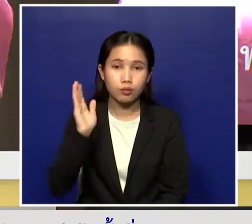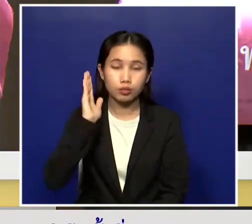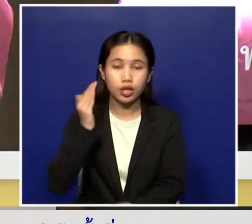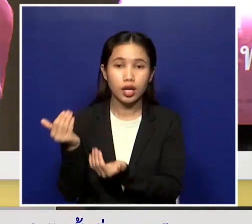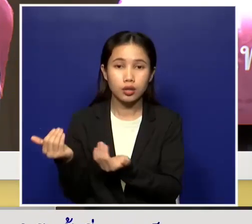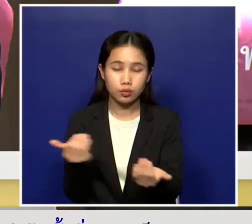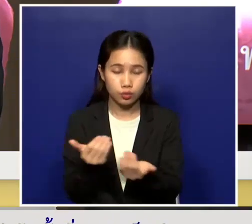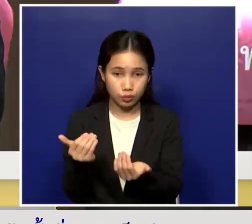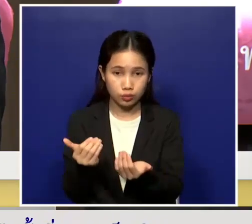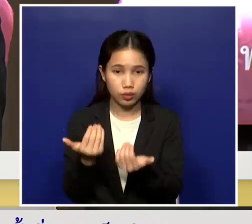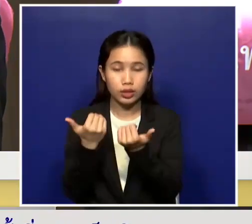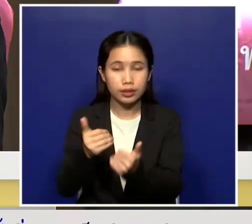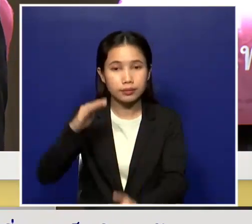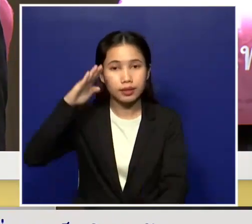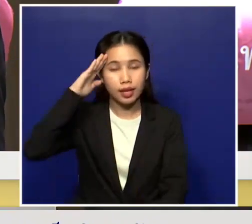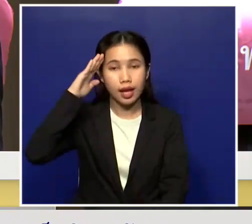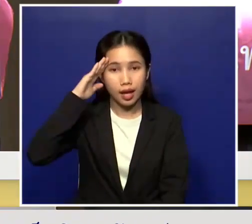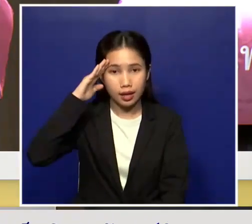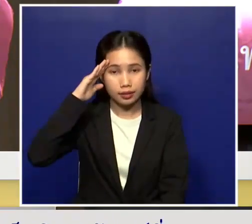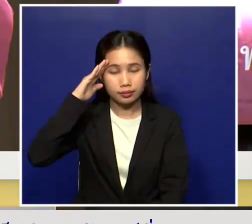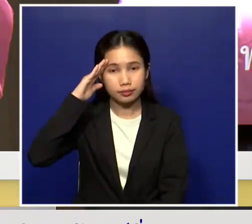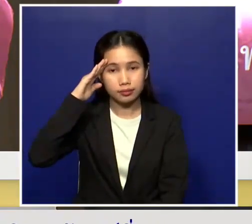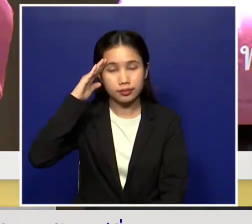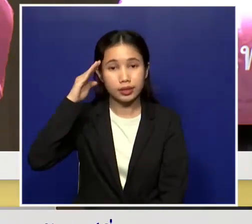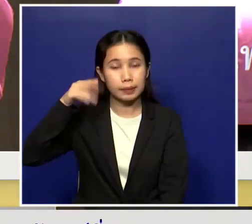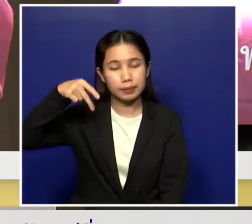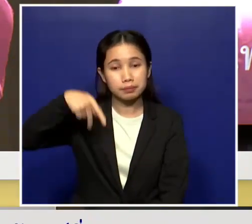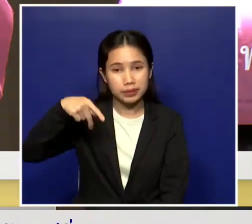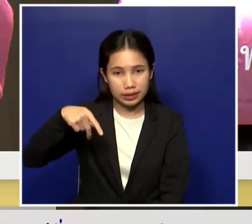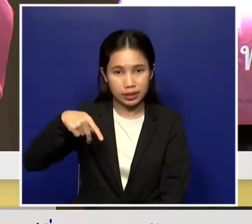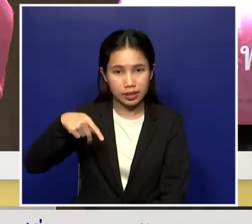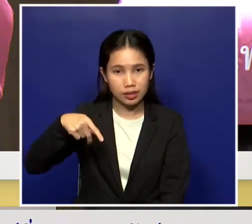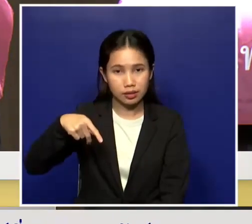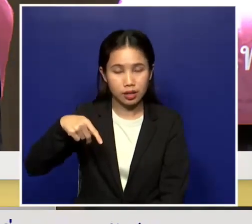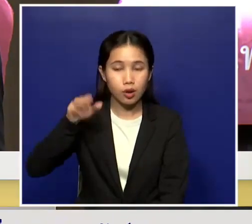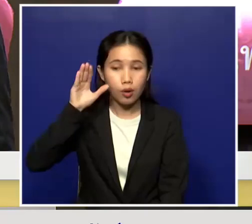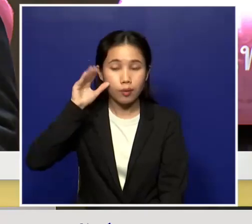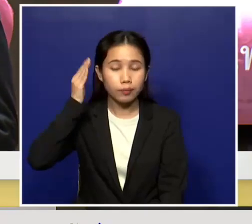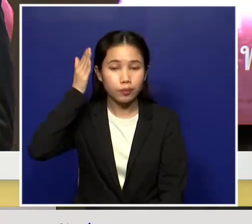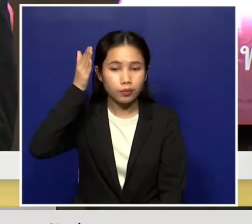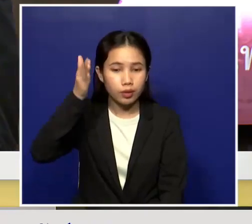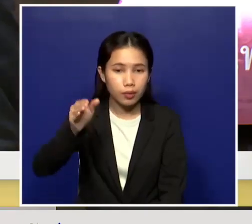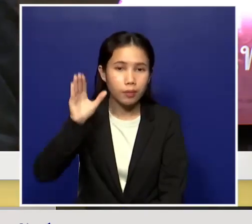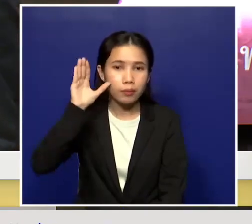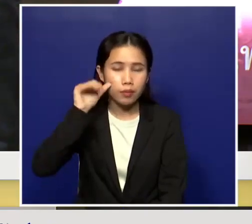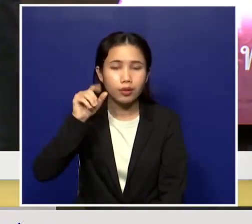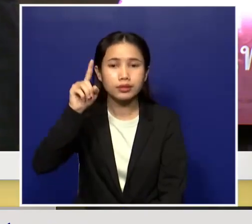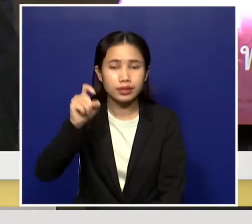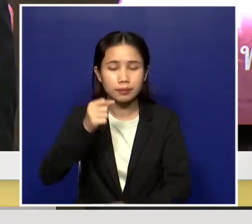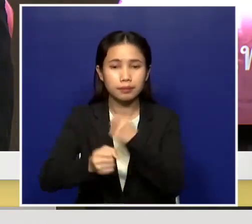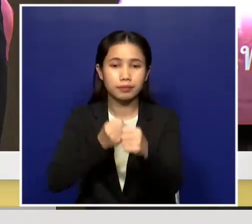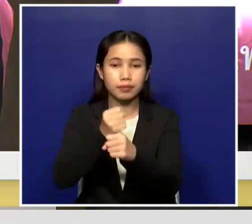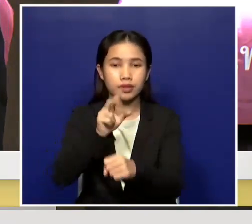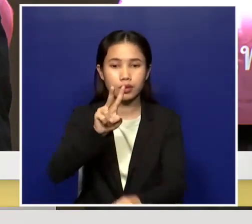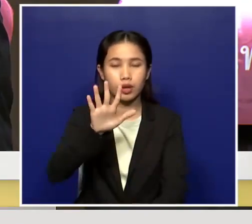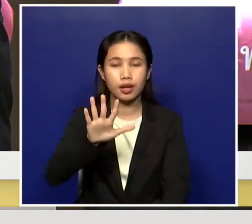เป็นทหารเป็นหน่วยรบพิเศษนะวันหนึ่งพ่อเสียชีวิตในปี2523